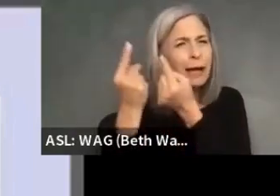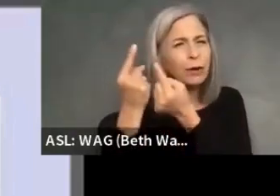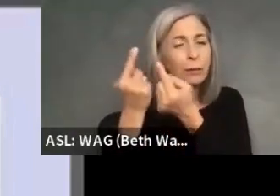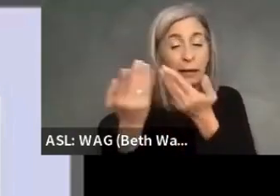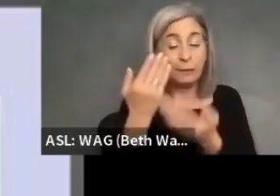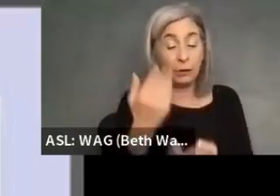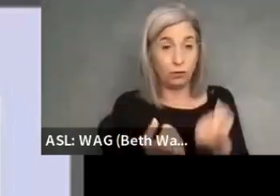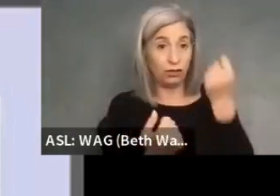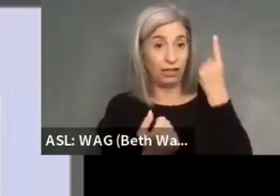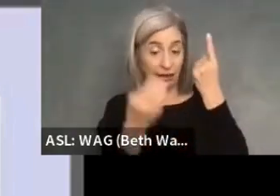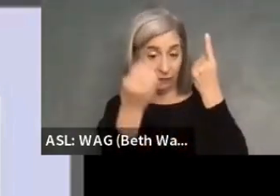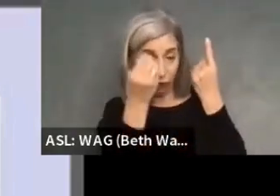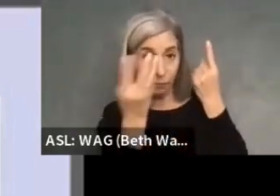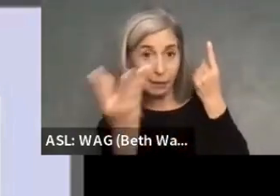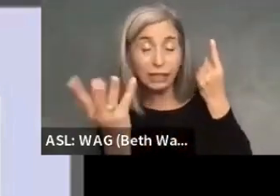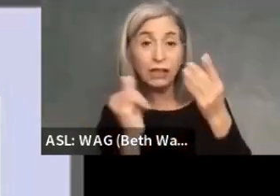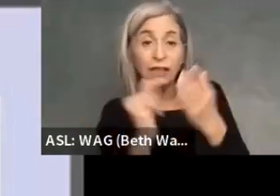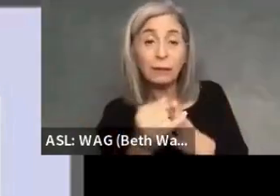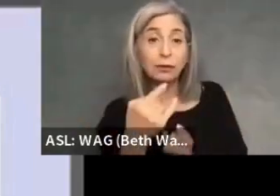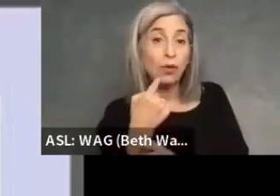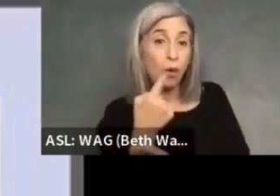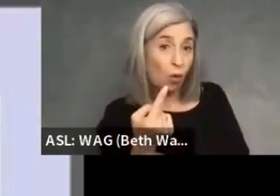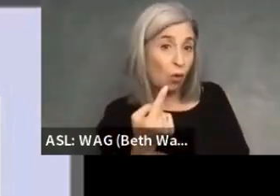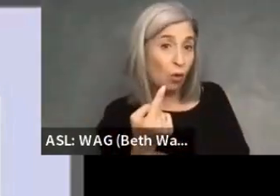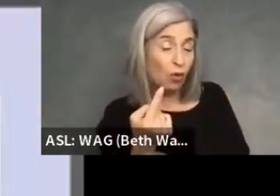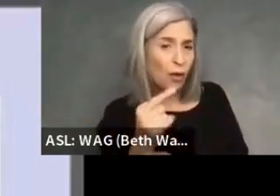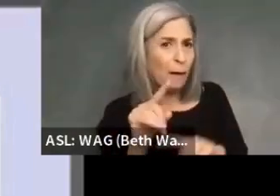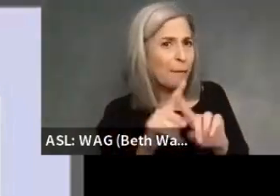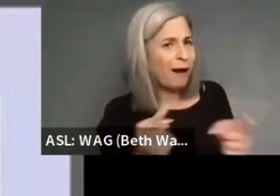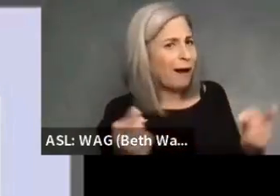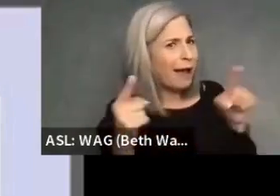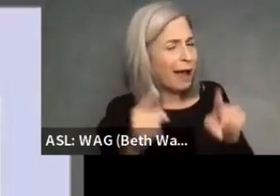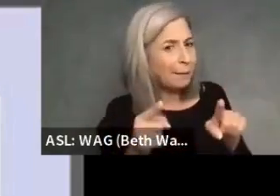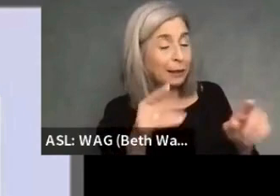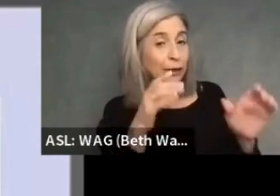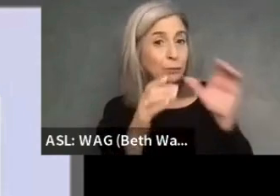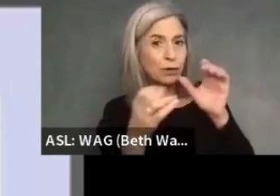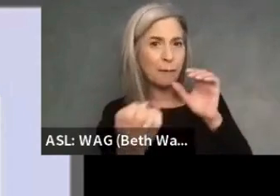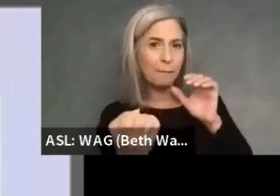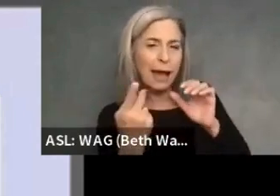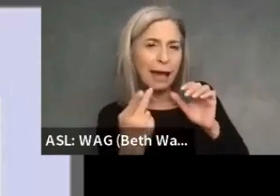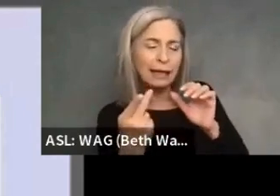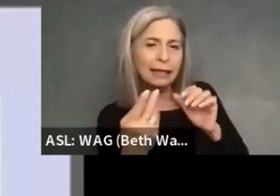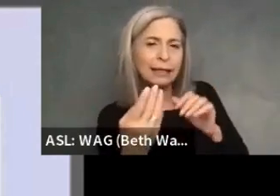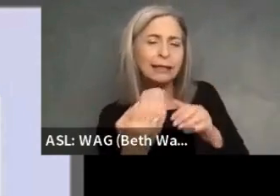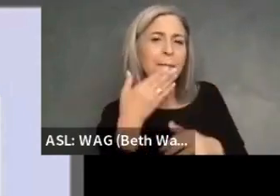你有任何这方面，任何一个方面的困难，